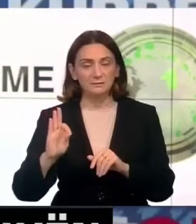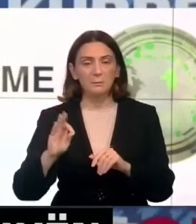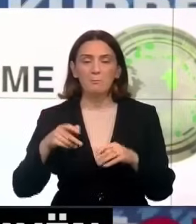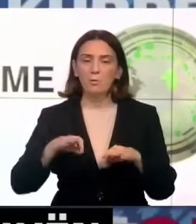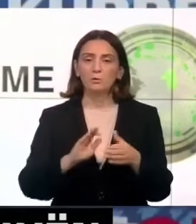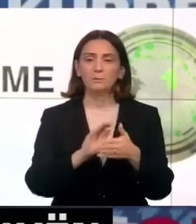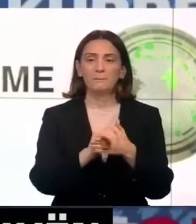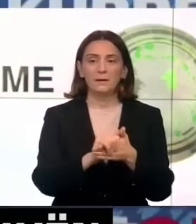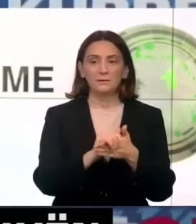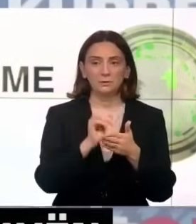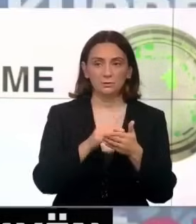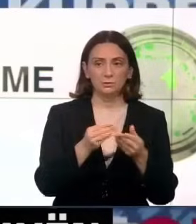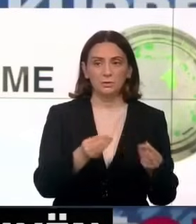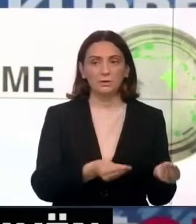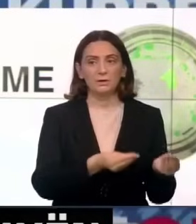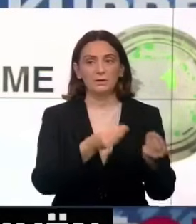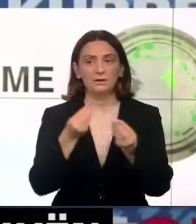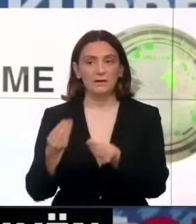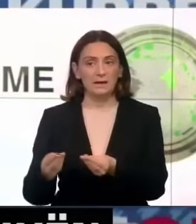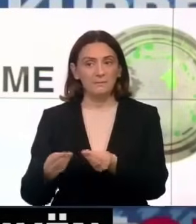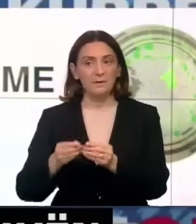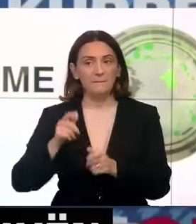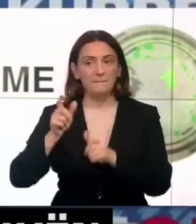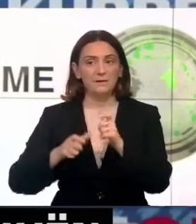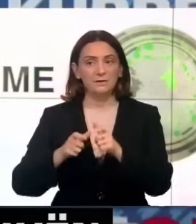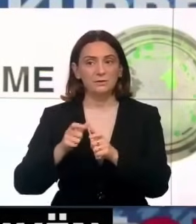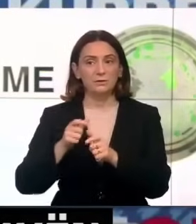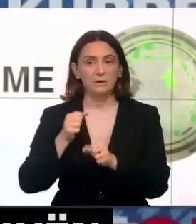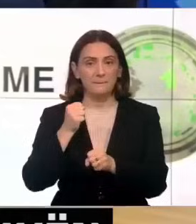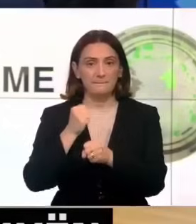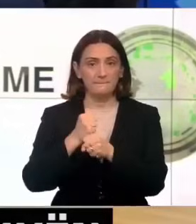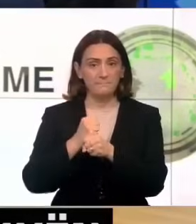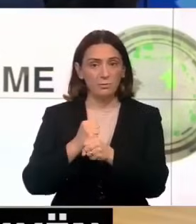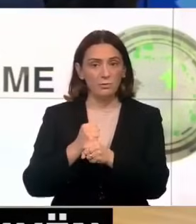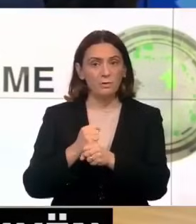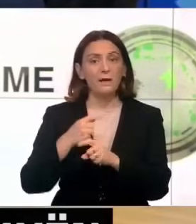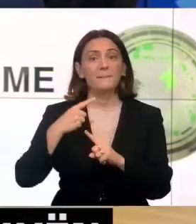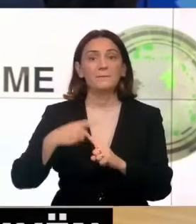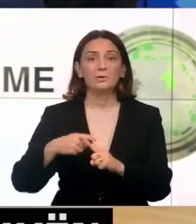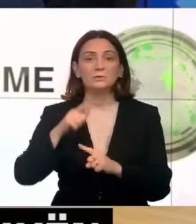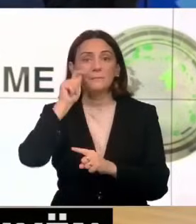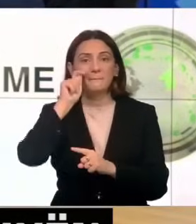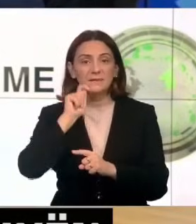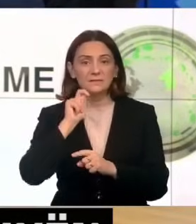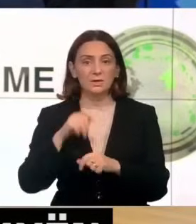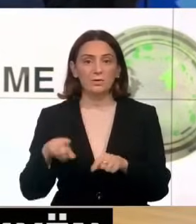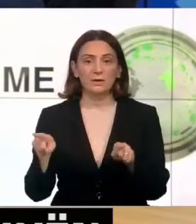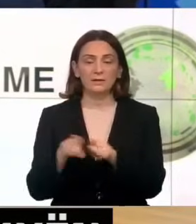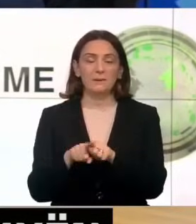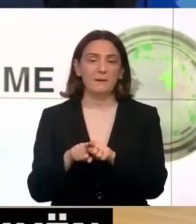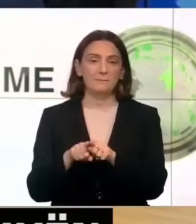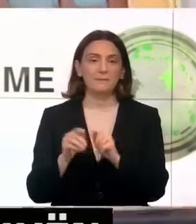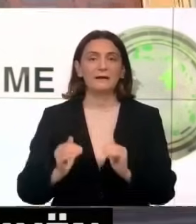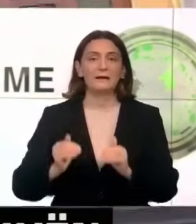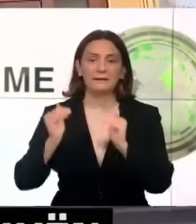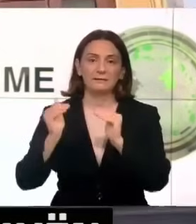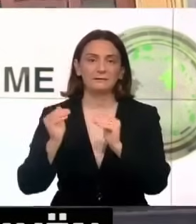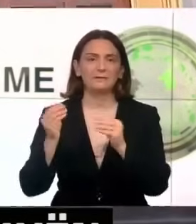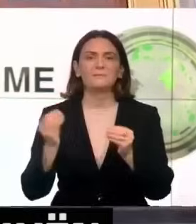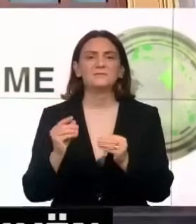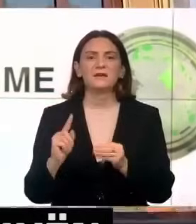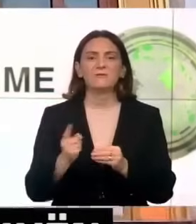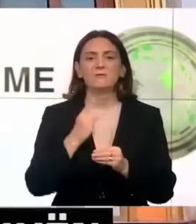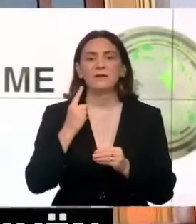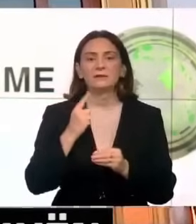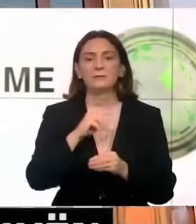rritur 100% rrogat, edhe për të rritur 100% pensionet. Debati për pensionet pritet të ndryshoj planet e opozitës për mosbindjen